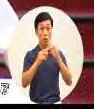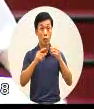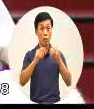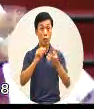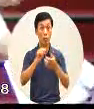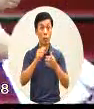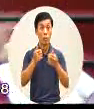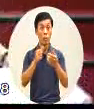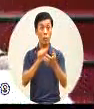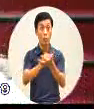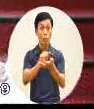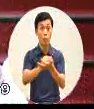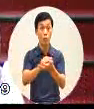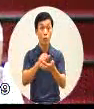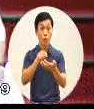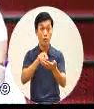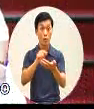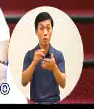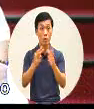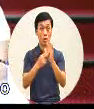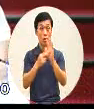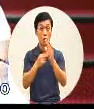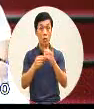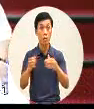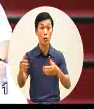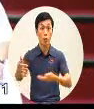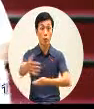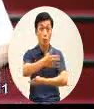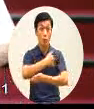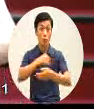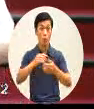啊，行事我都要问过地政局啊，